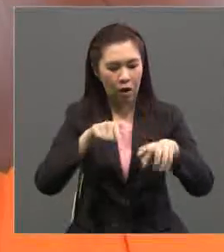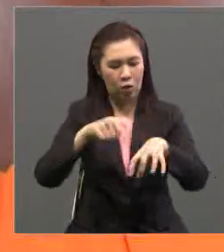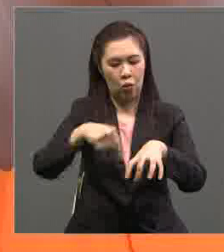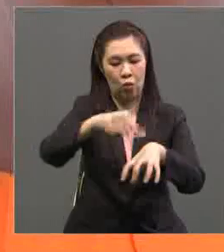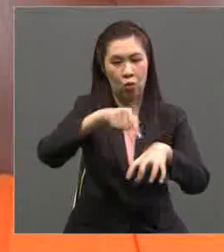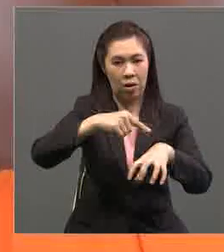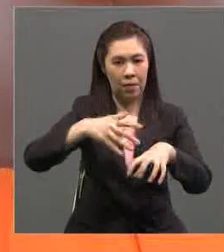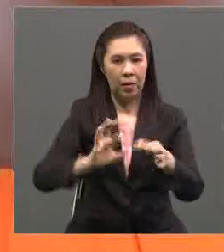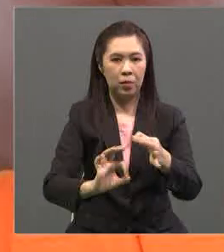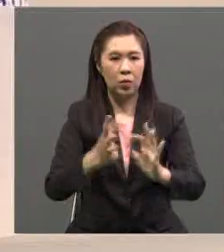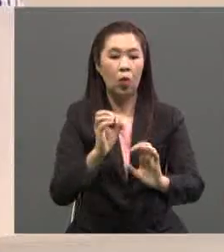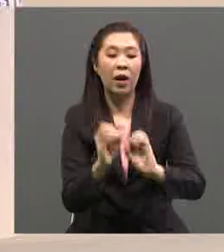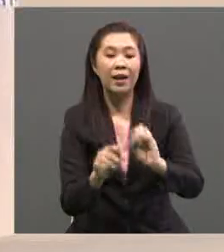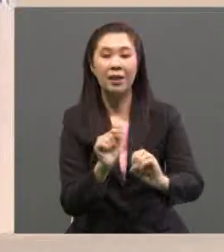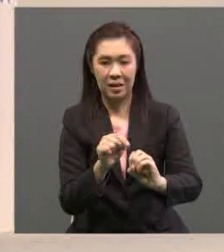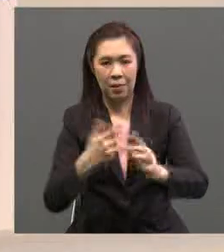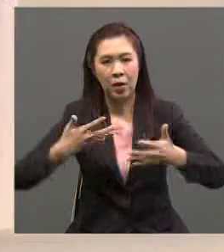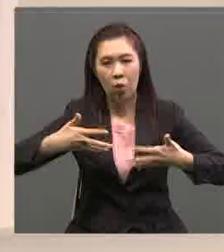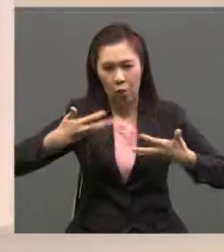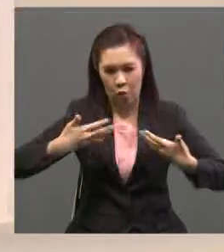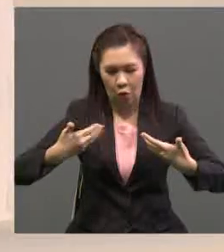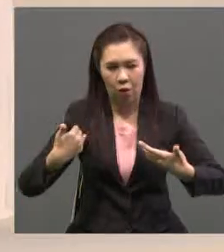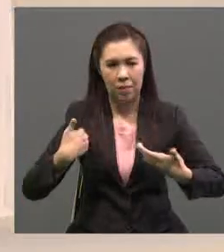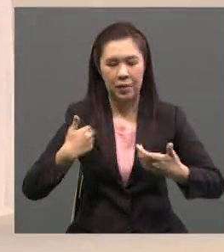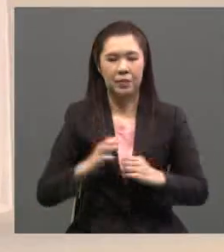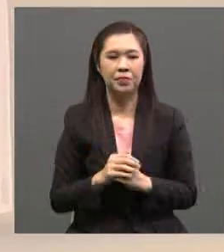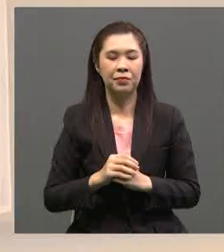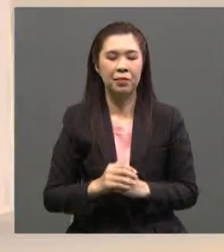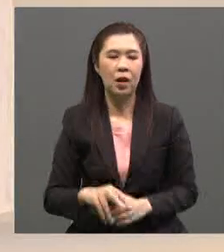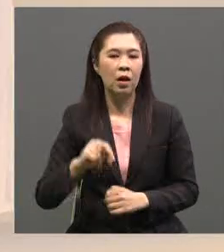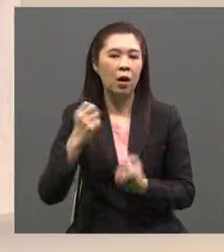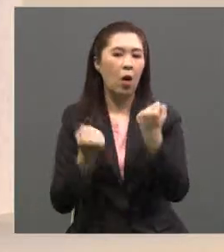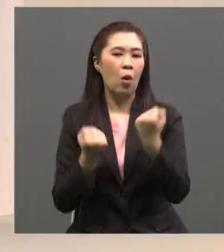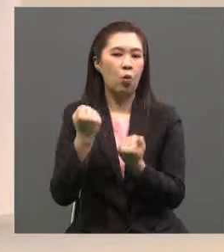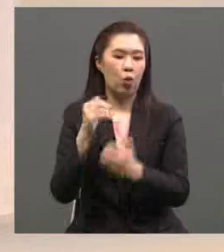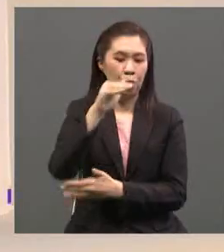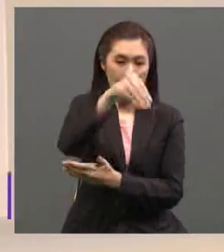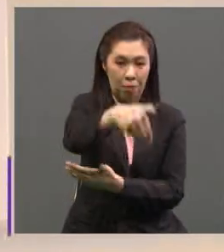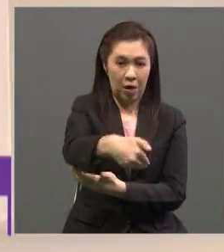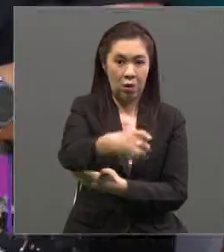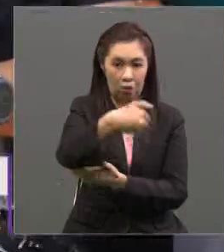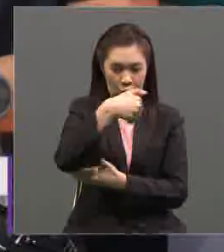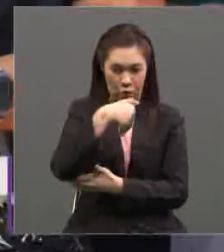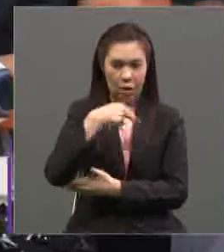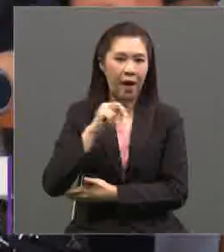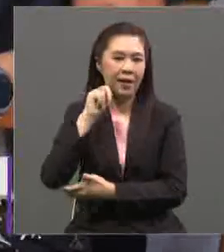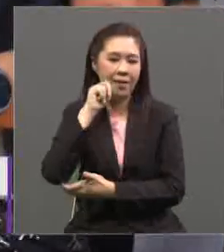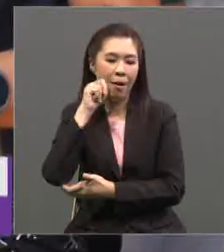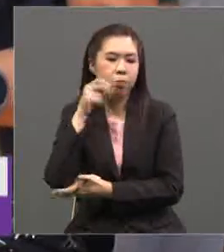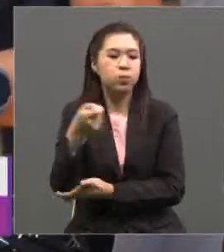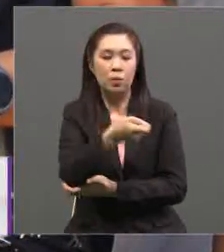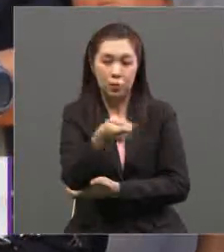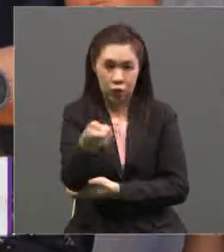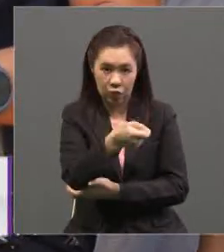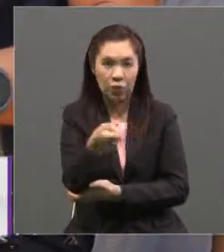สมภายใต้กองขยะซึ่งเจ้าหน้าที่เองก็ใช้รถแบ็คโฮ2คันเกลี่ยขยะแล้วใช้รถดับเพลิงฉีดอัดน้ำไปบริ